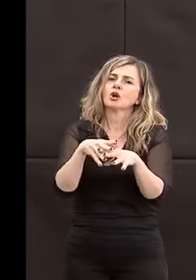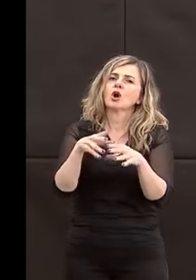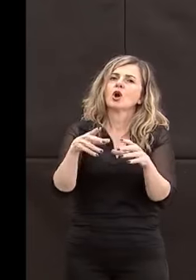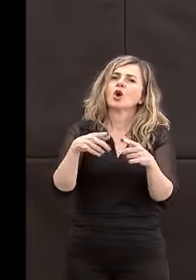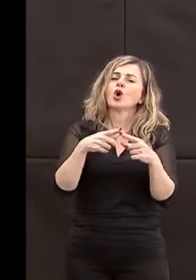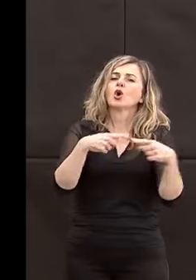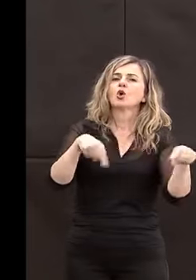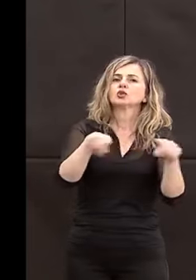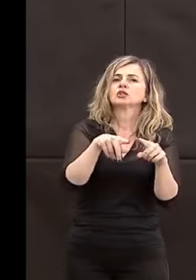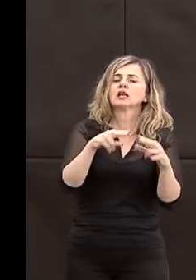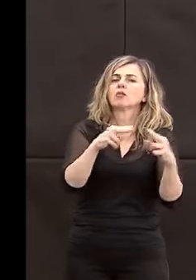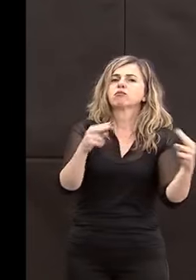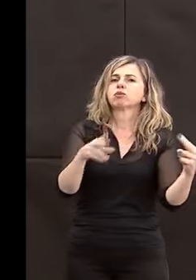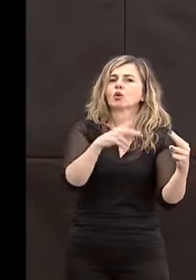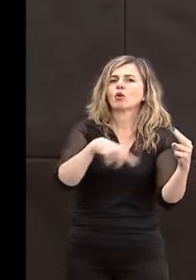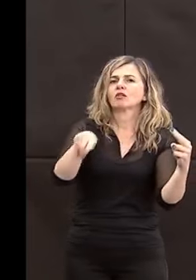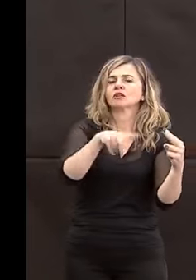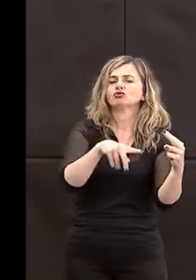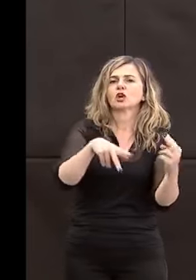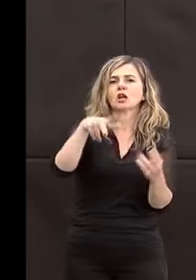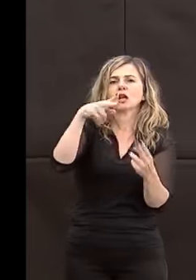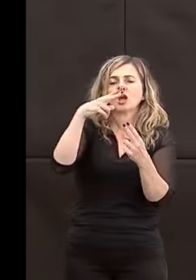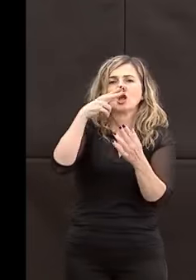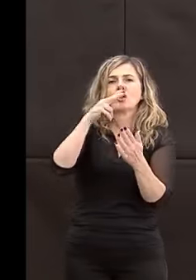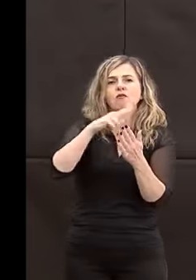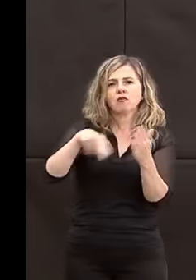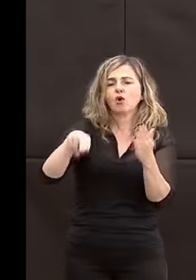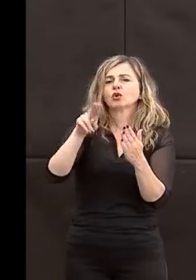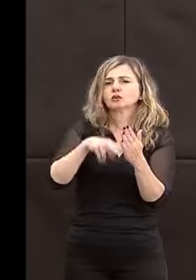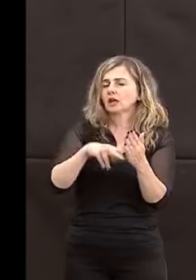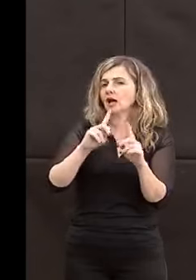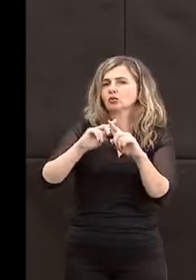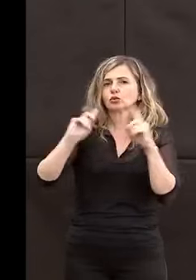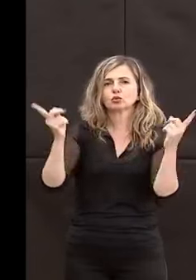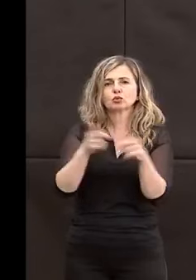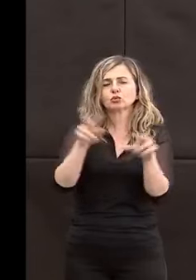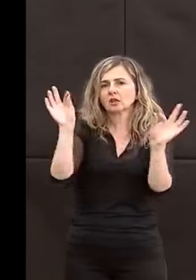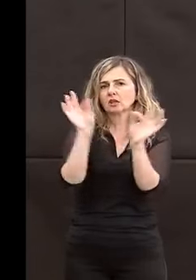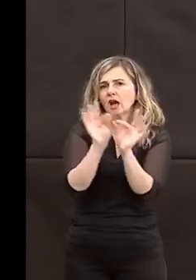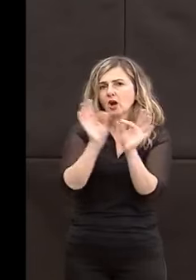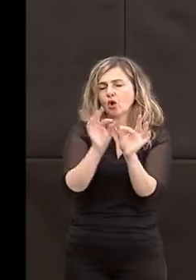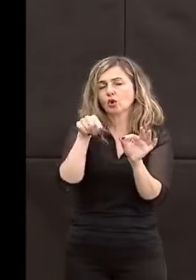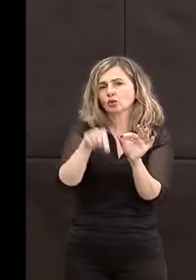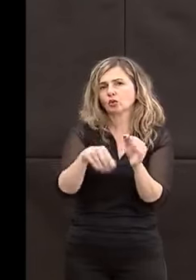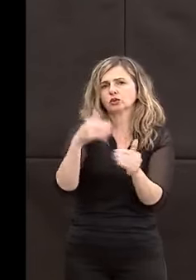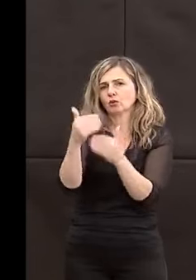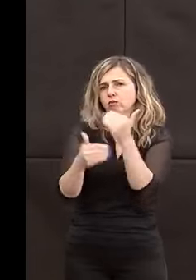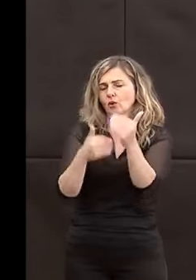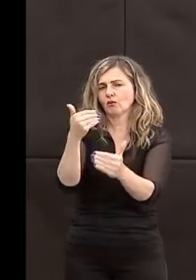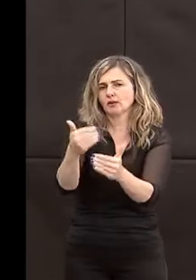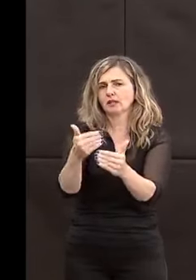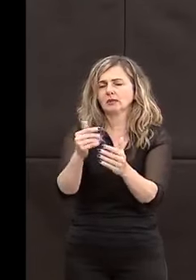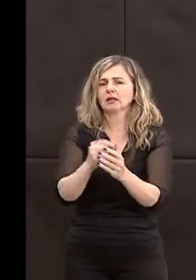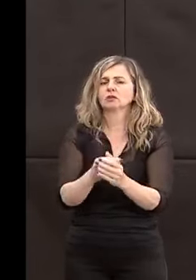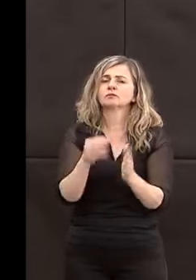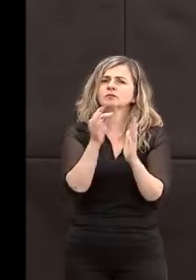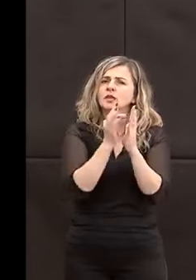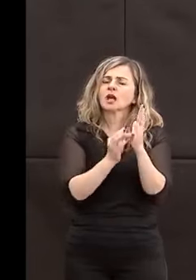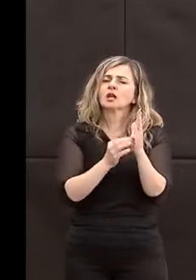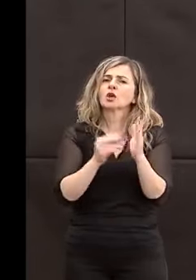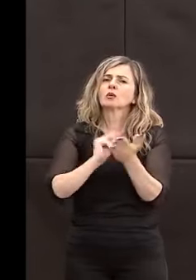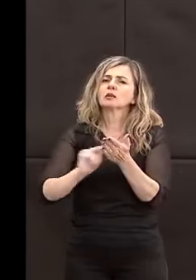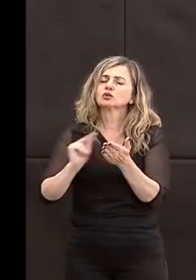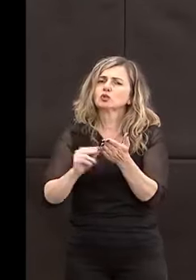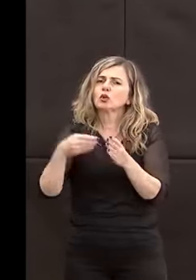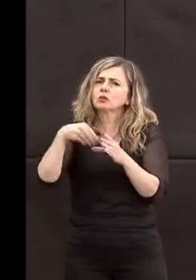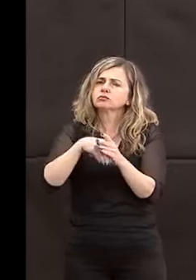provinciali che hanno votato all'unanimità questo questo provvedimento all'interno poi delle norme delle norme per la scuola si